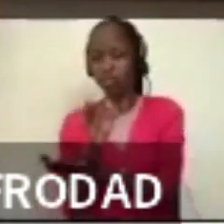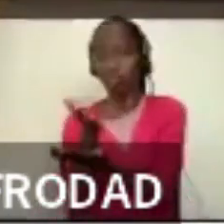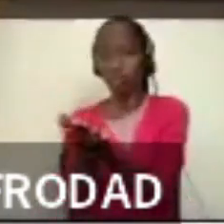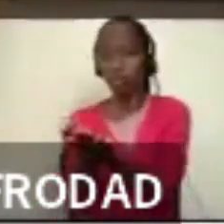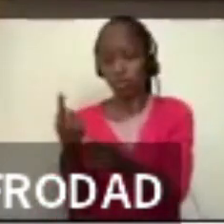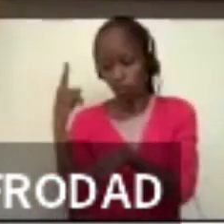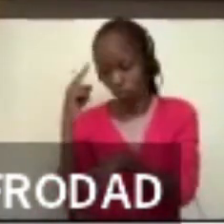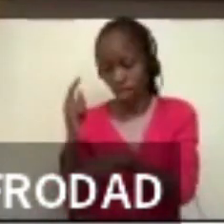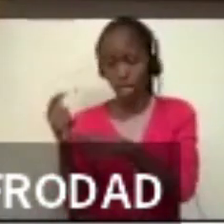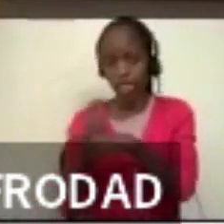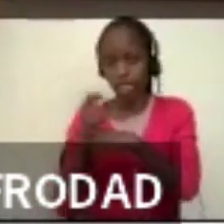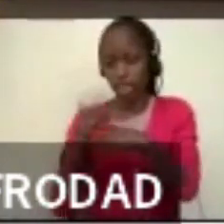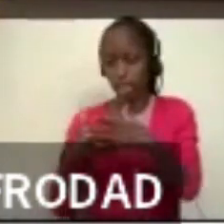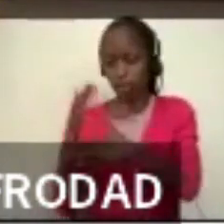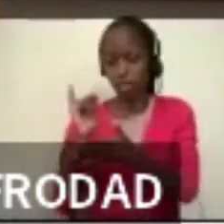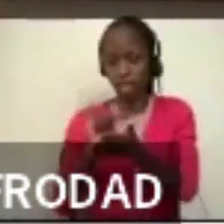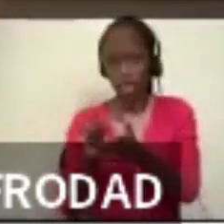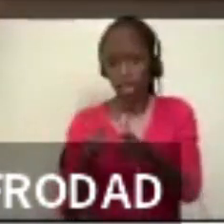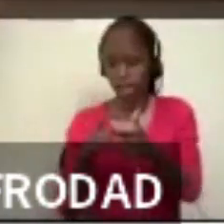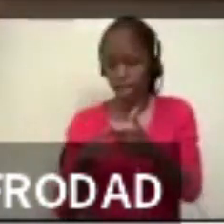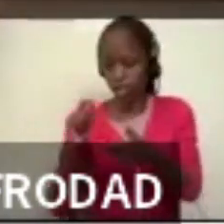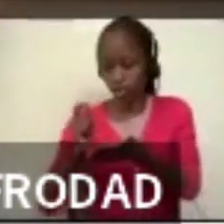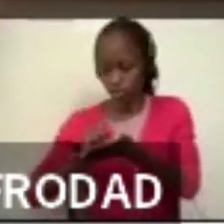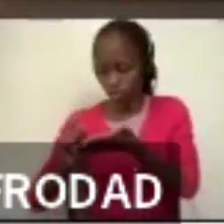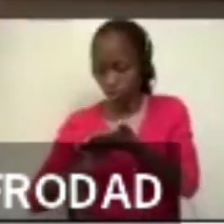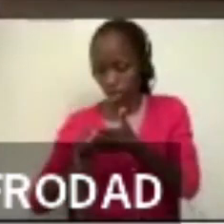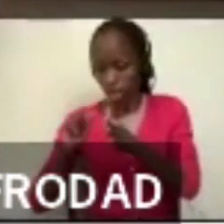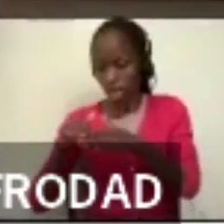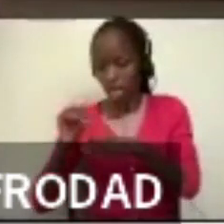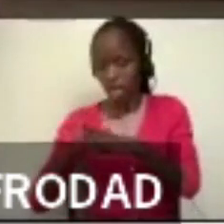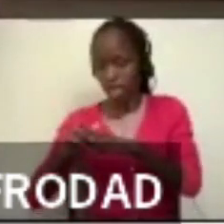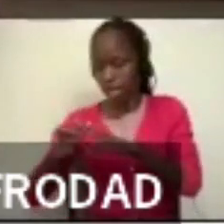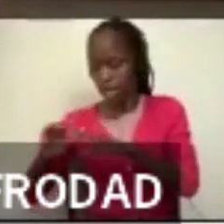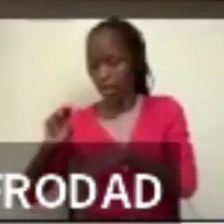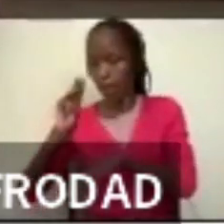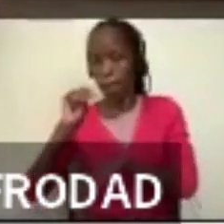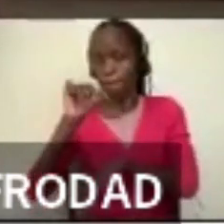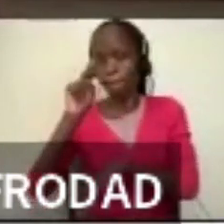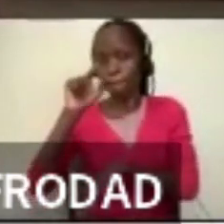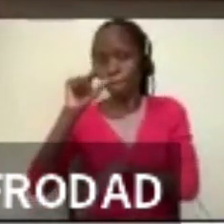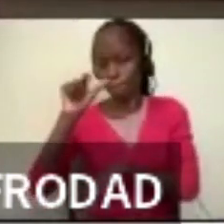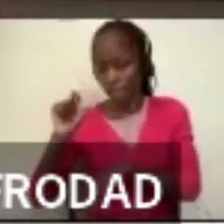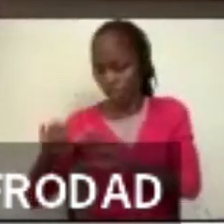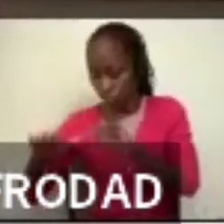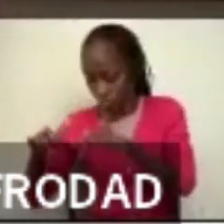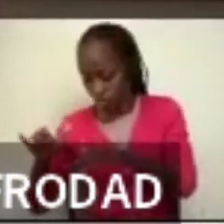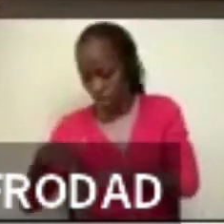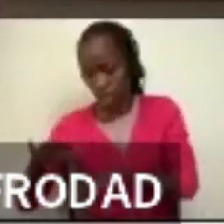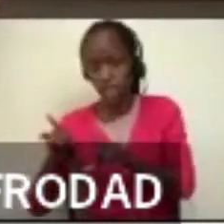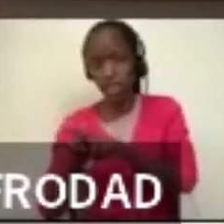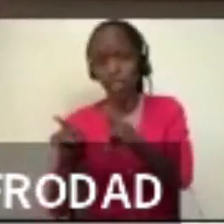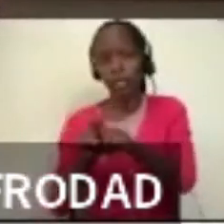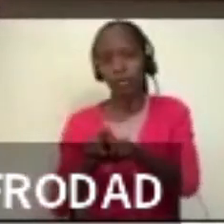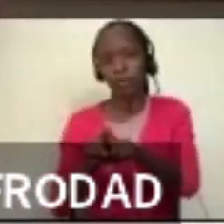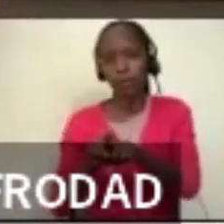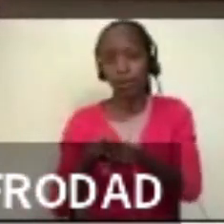article dans le secteur minier. Au départ, je suis journaliste économique, mais j'ai voulu m'essayer à